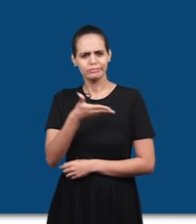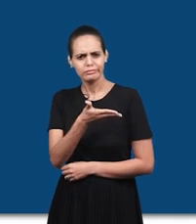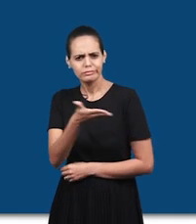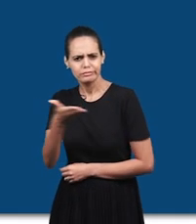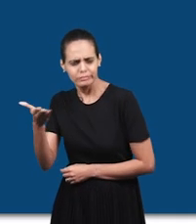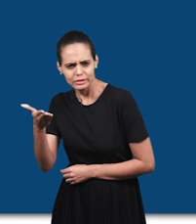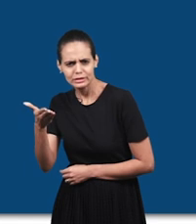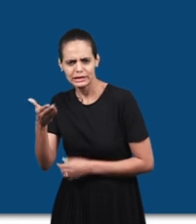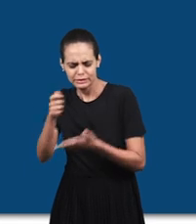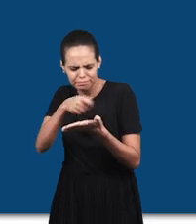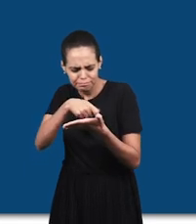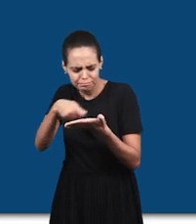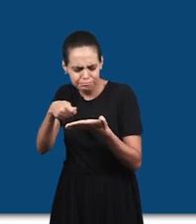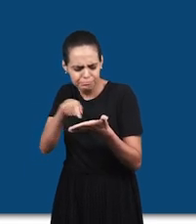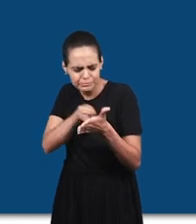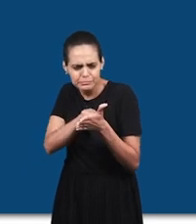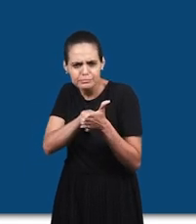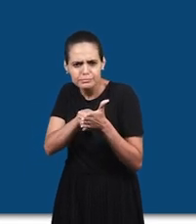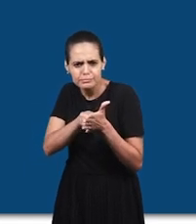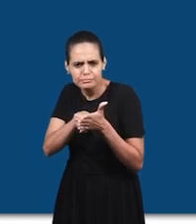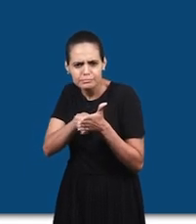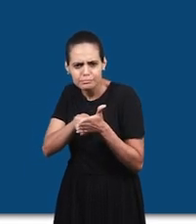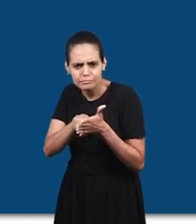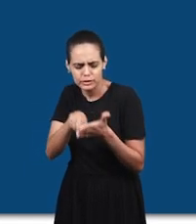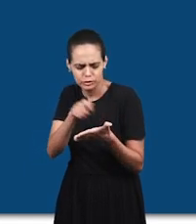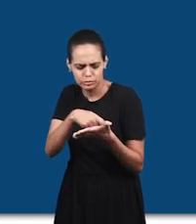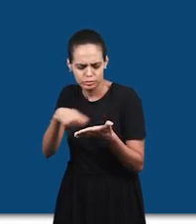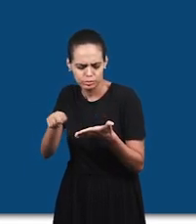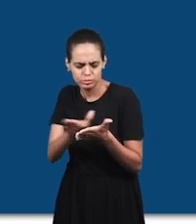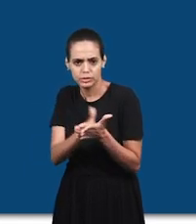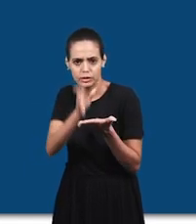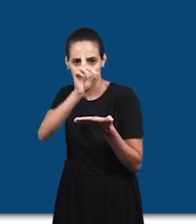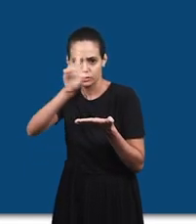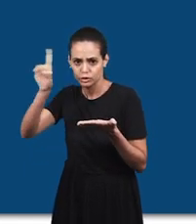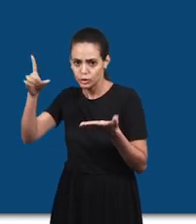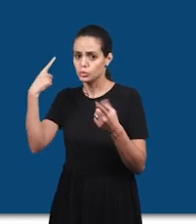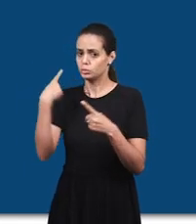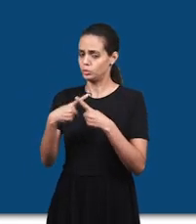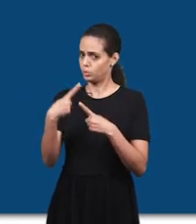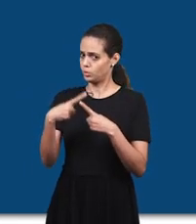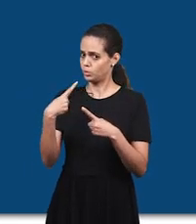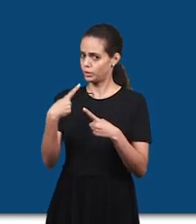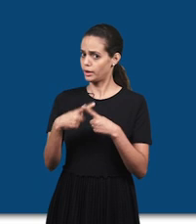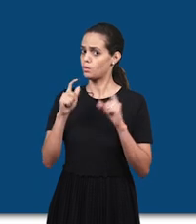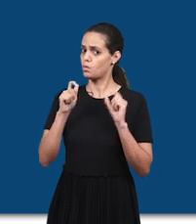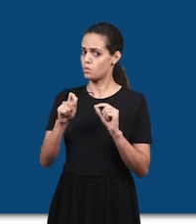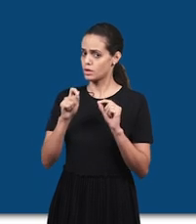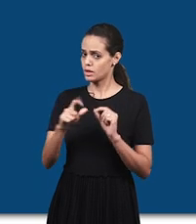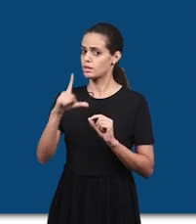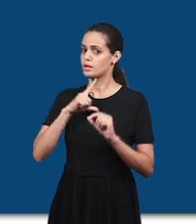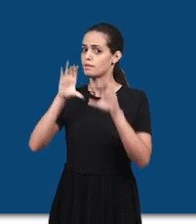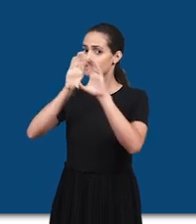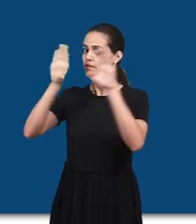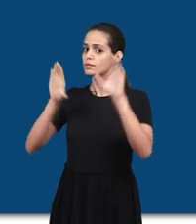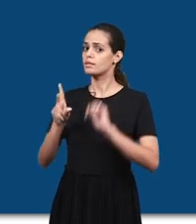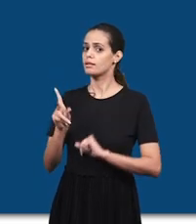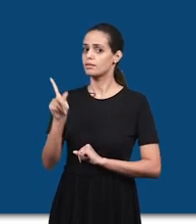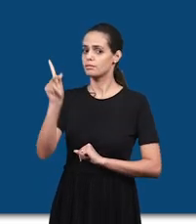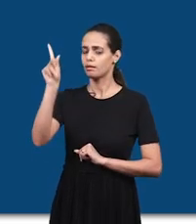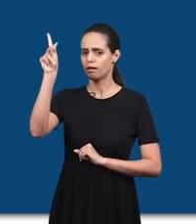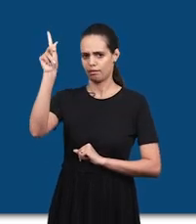исследуйте Писание, через них надеясь иметь жизнь вечную». Это то, о чем